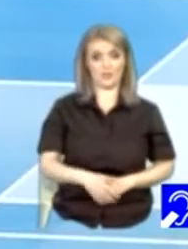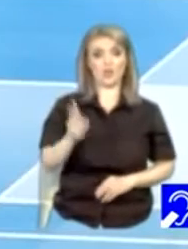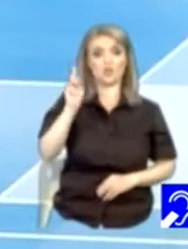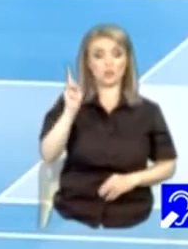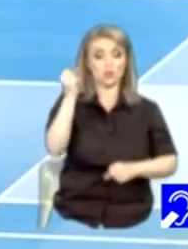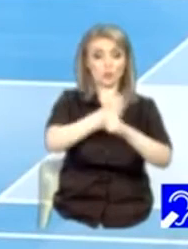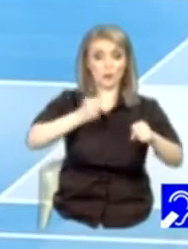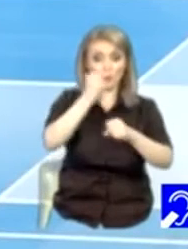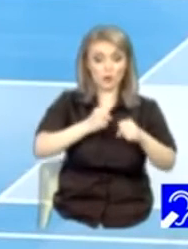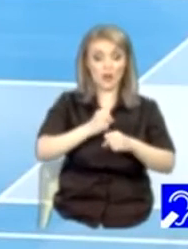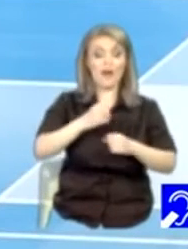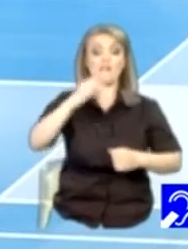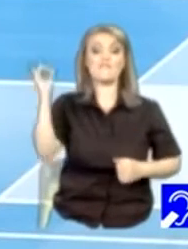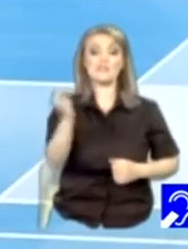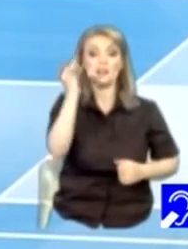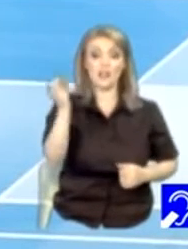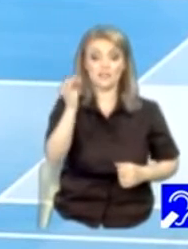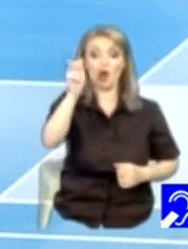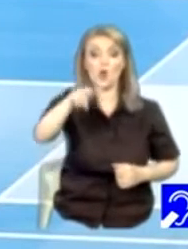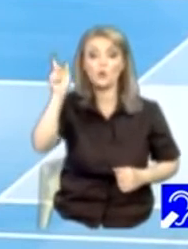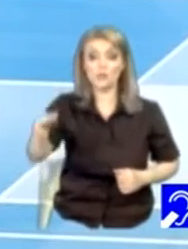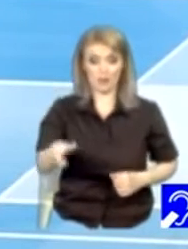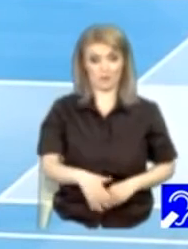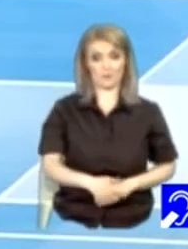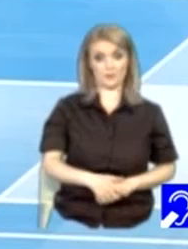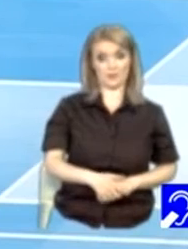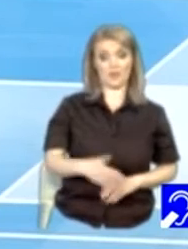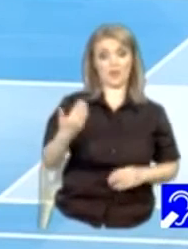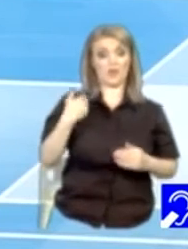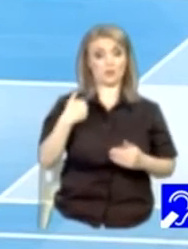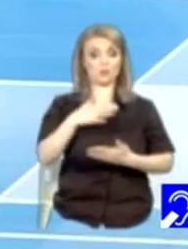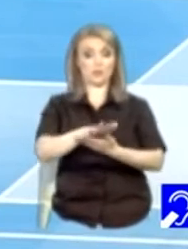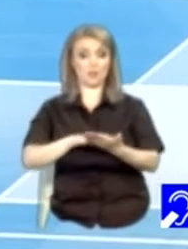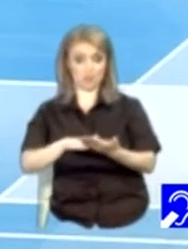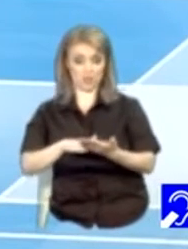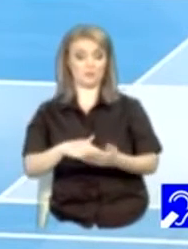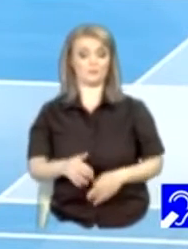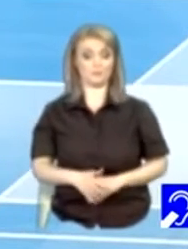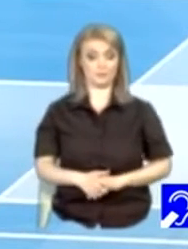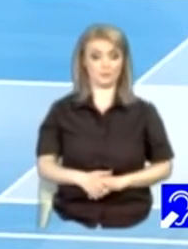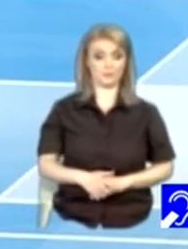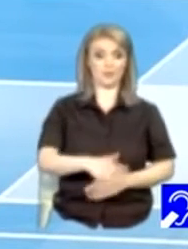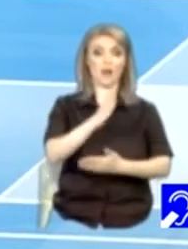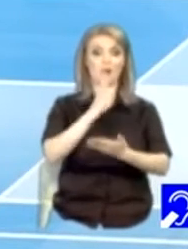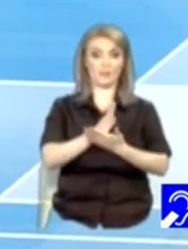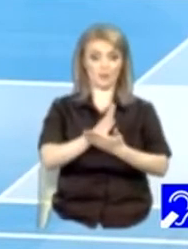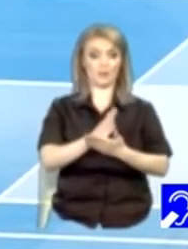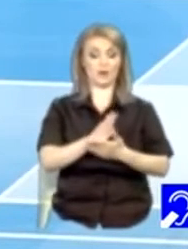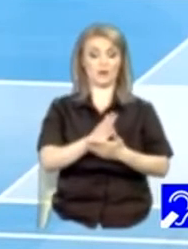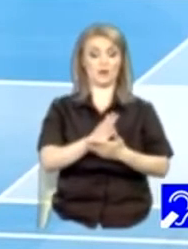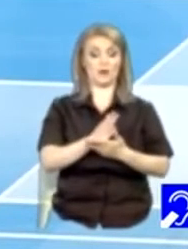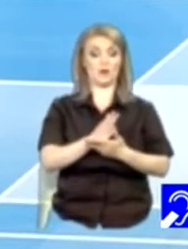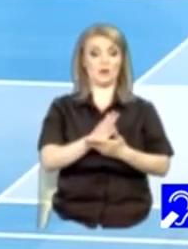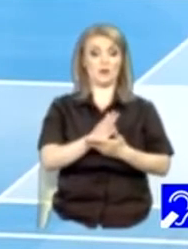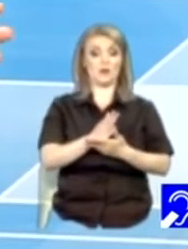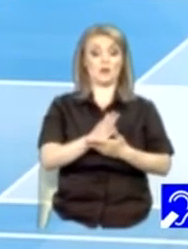întâlniți practic cu ce spunea doamna Afanas. Aș vrea să trecem mai departe. Avem un segment în